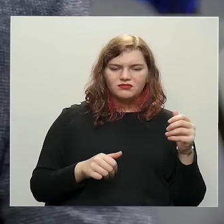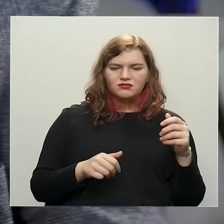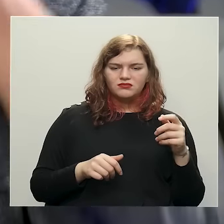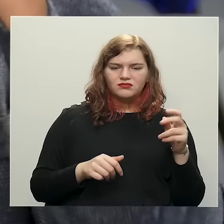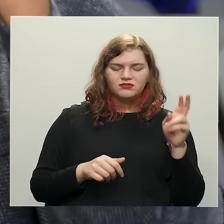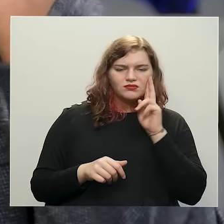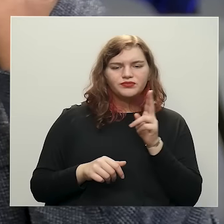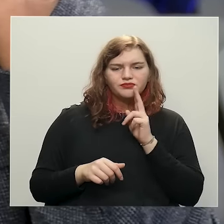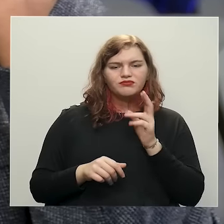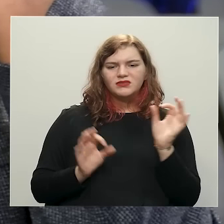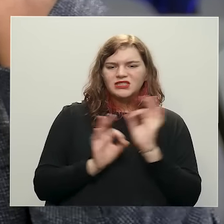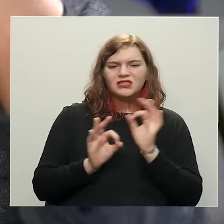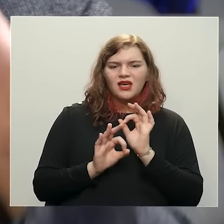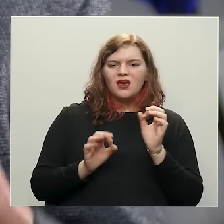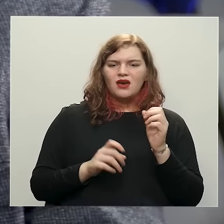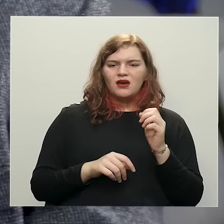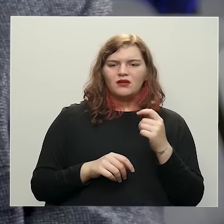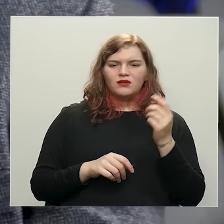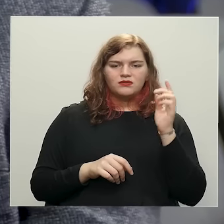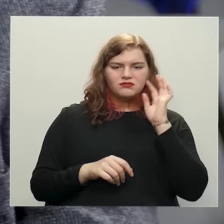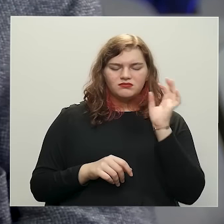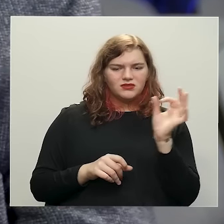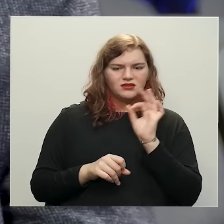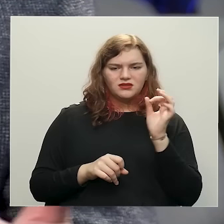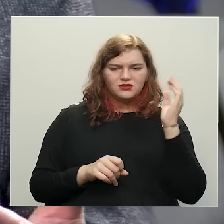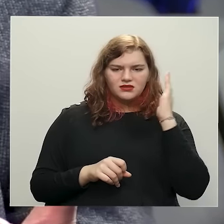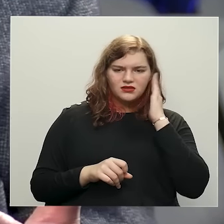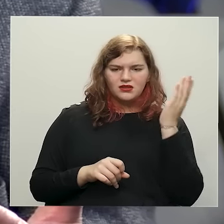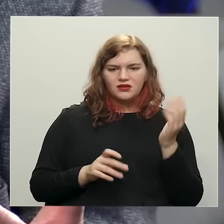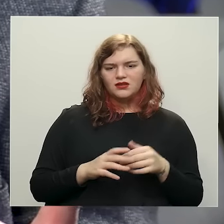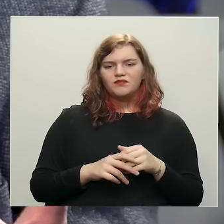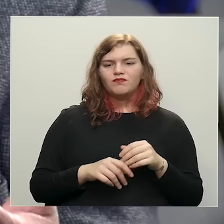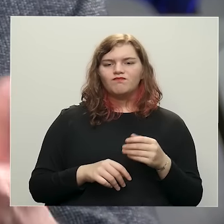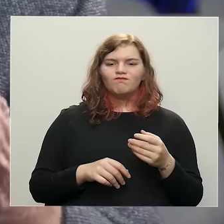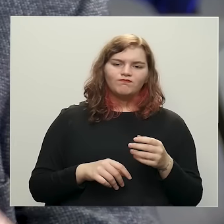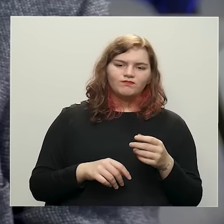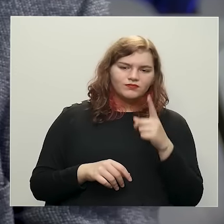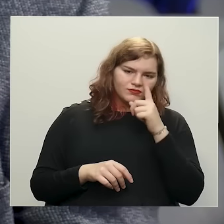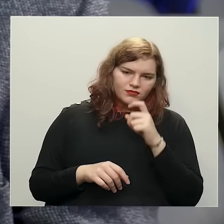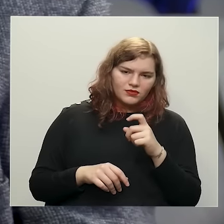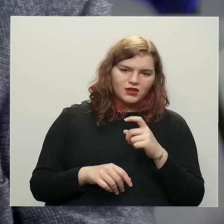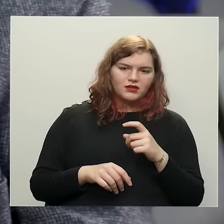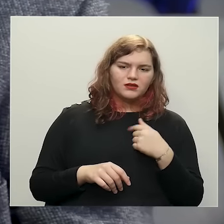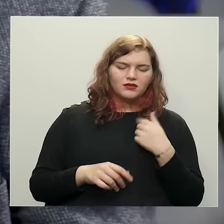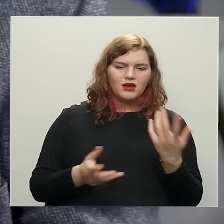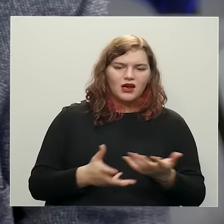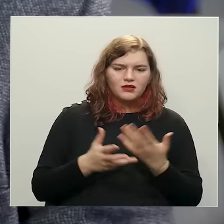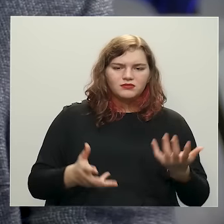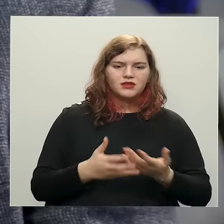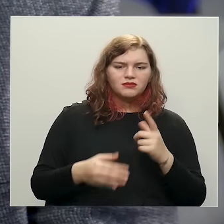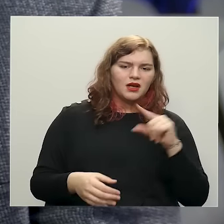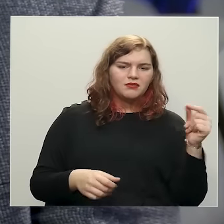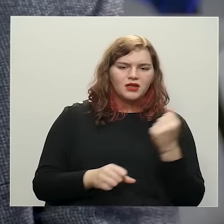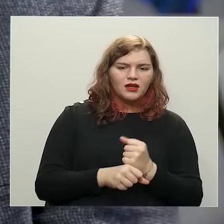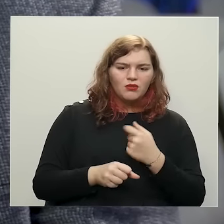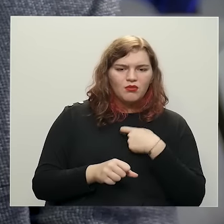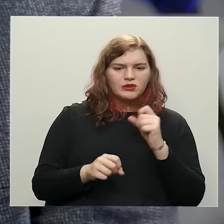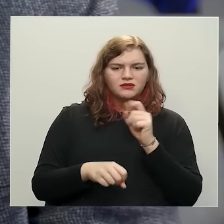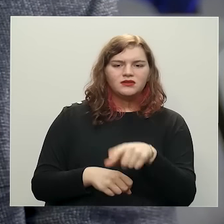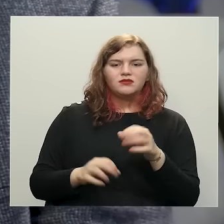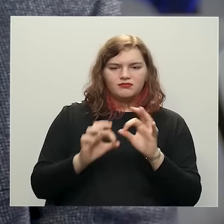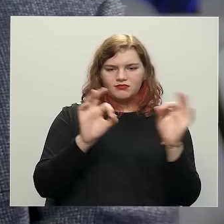Da, urechea stângă zero. Eu am hârtiile. Îmi pare rău că mi-am grăbit și că am ieșit la lucru, dar eu pot să vă trimit